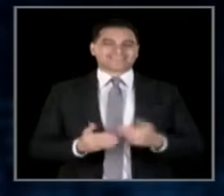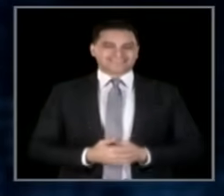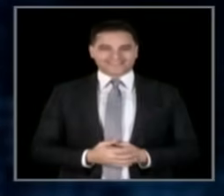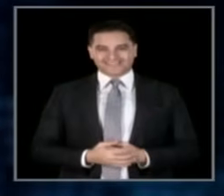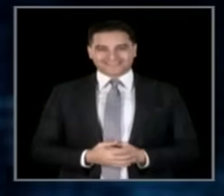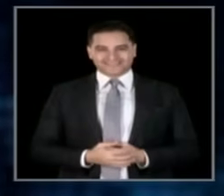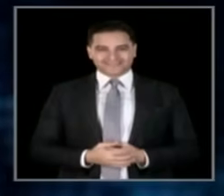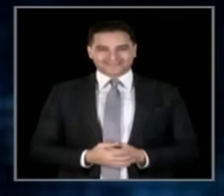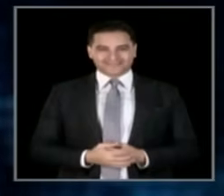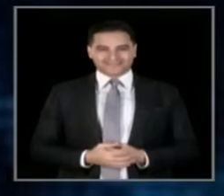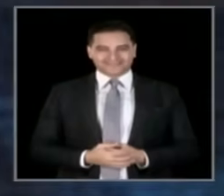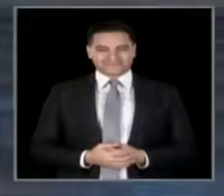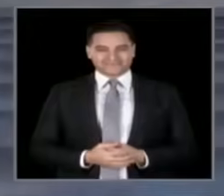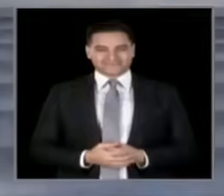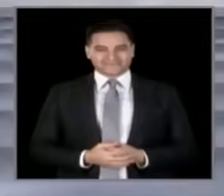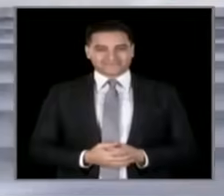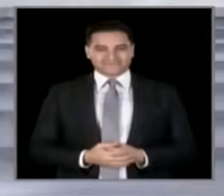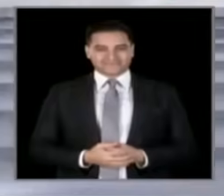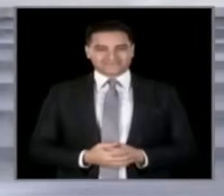مصر.